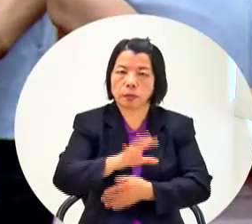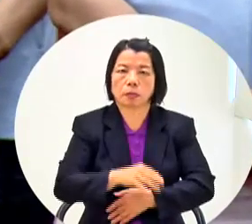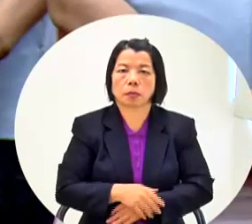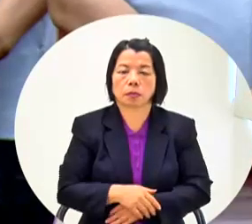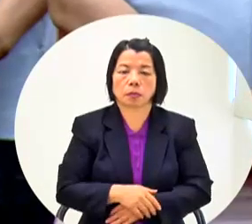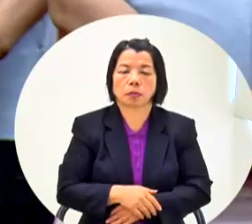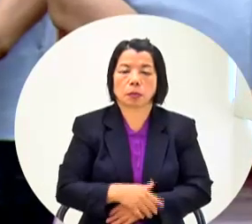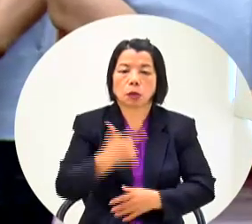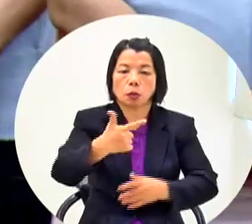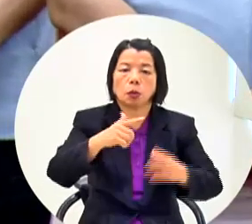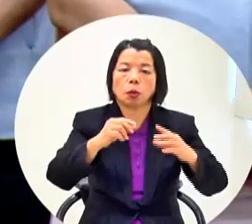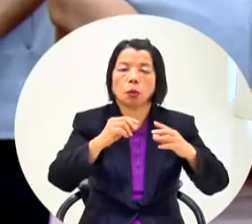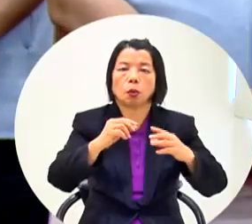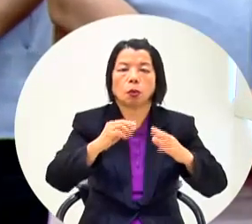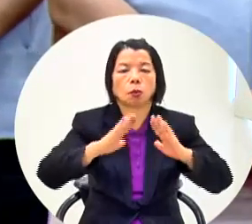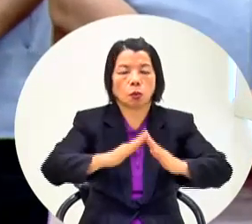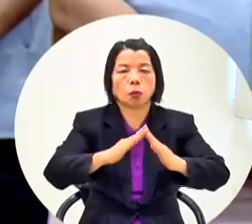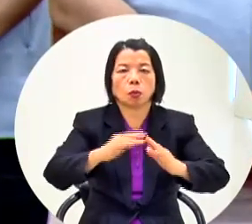都啊，